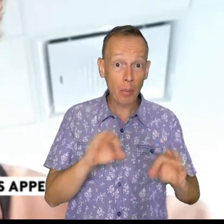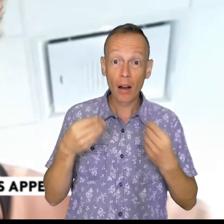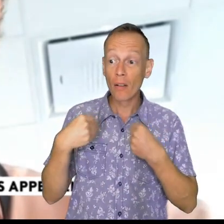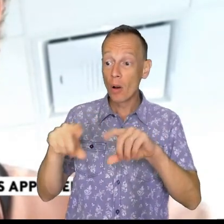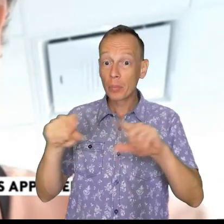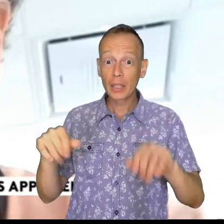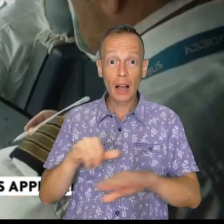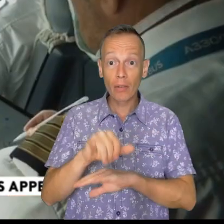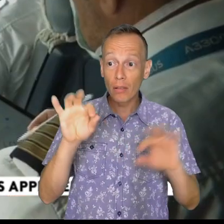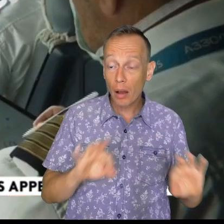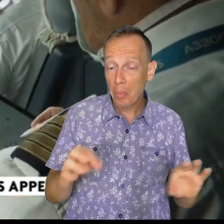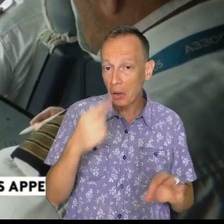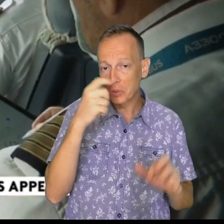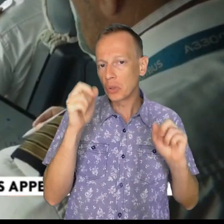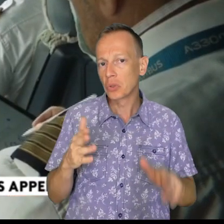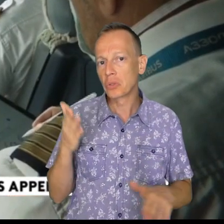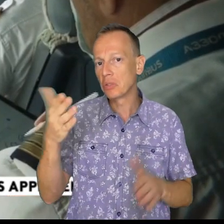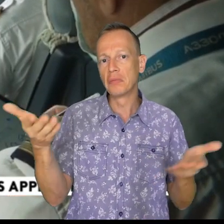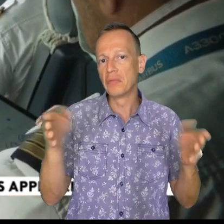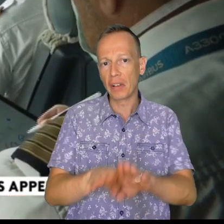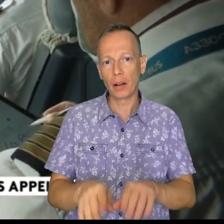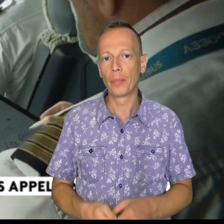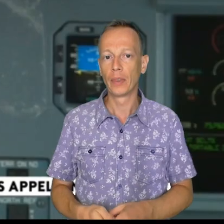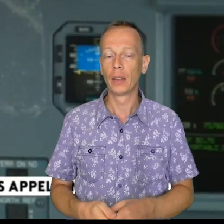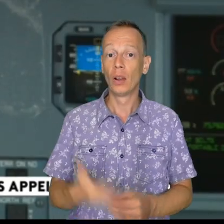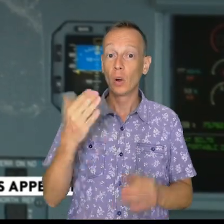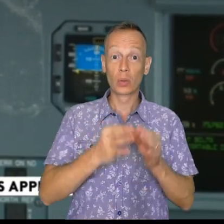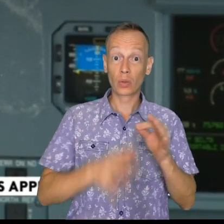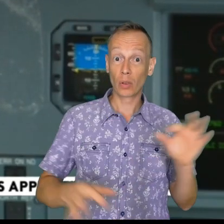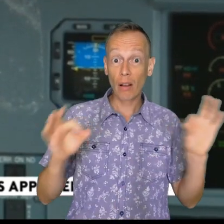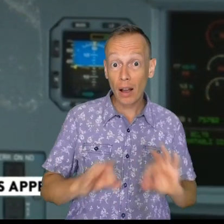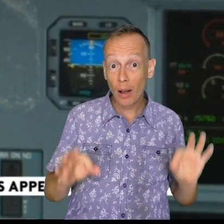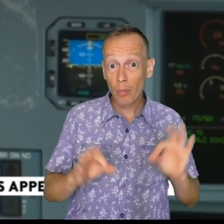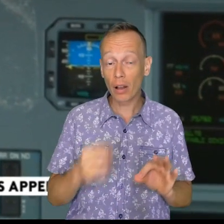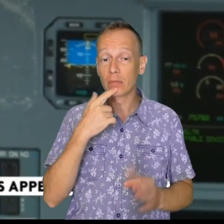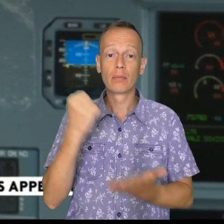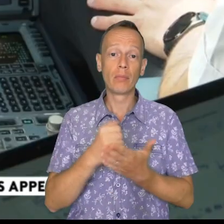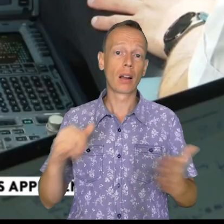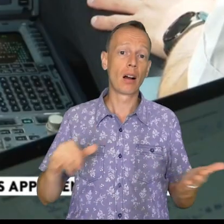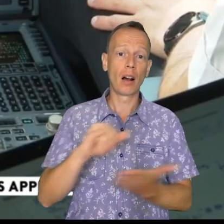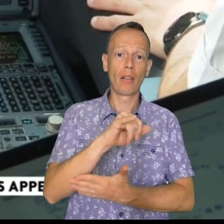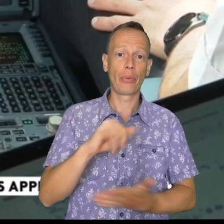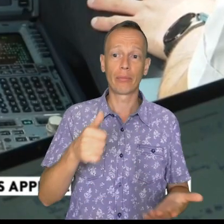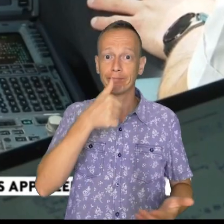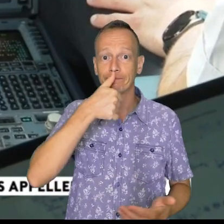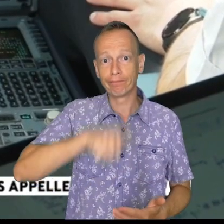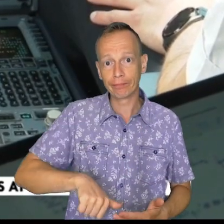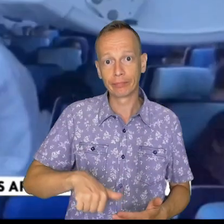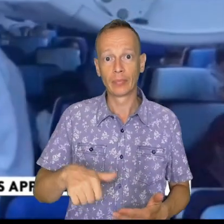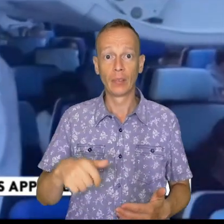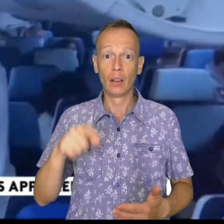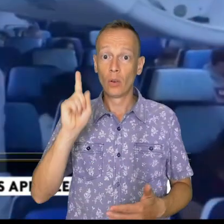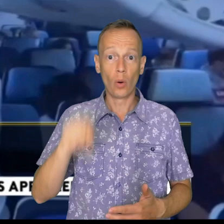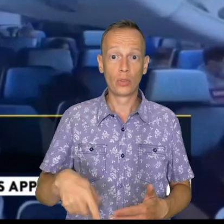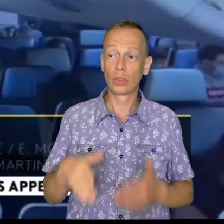donné, tout va s'arrêter. Sans autre solution financière, les compagnies aériennes qui desservent les Outre-mer n'ont d'autre choix que de compter sur